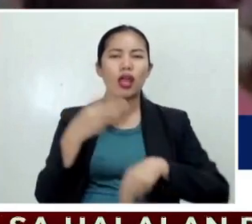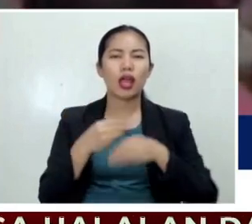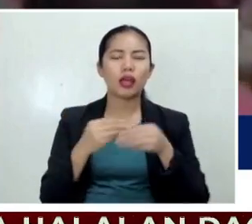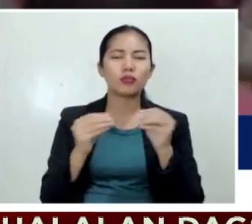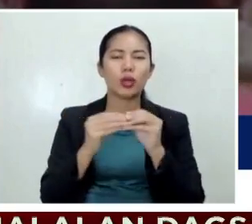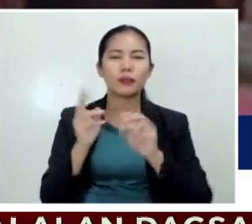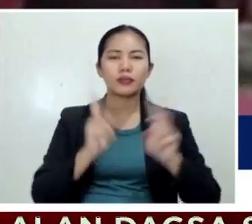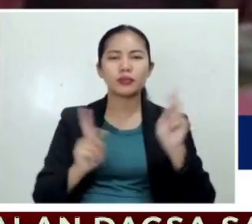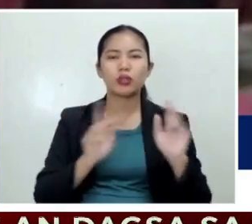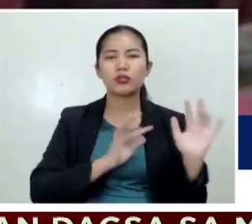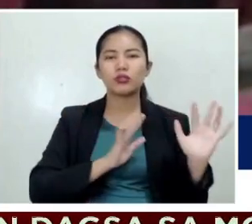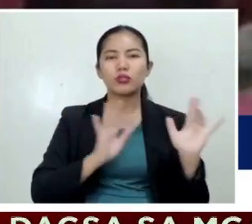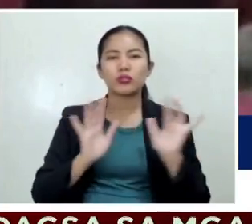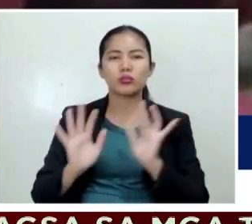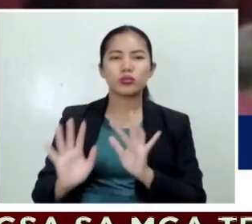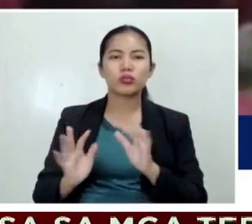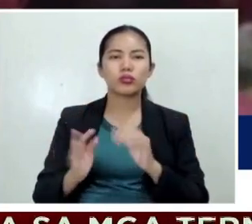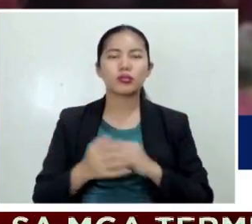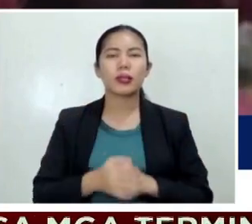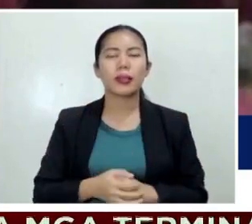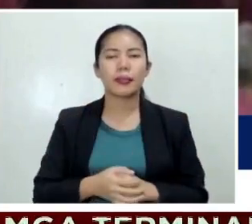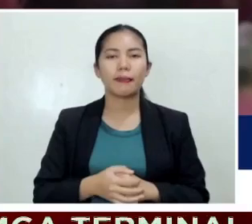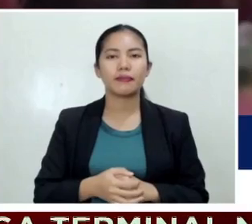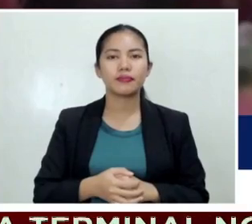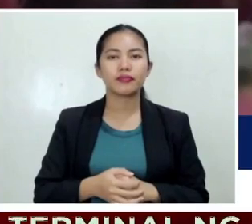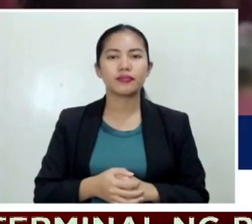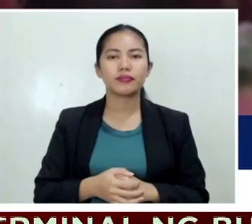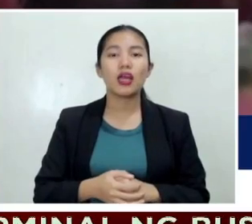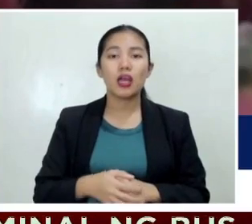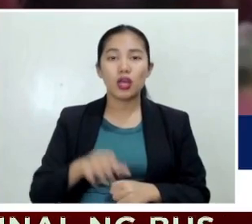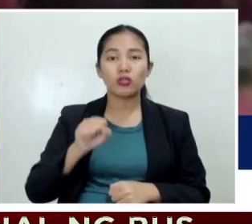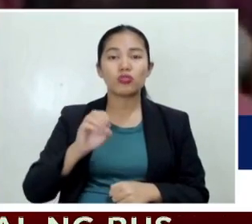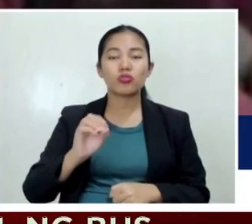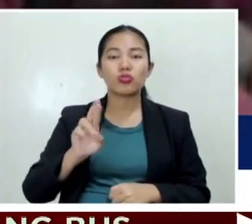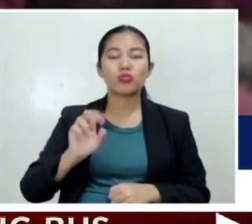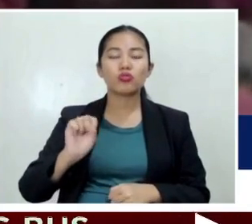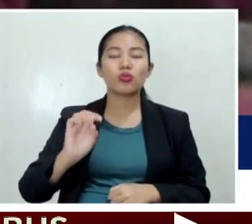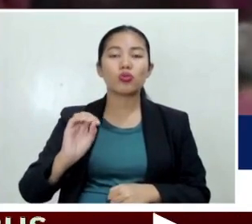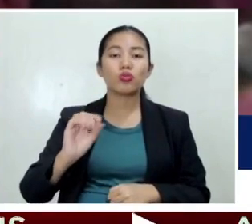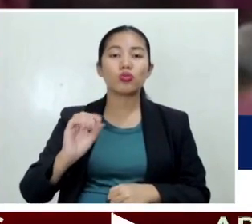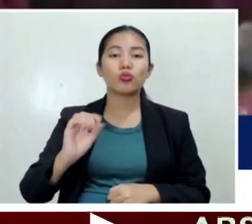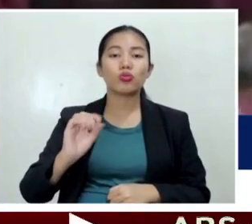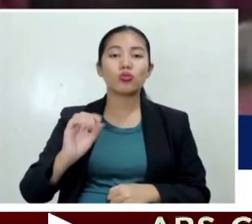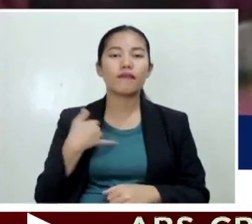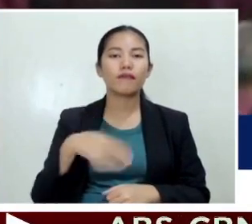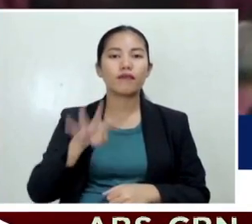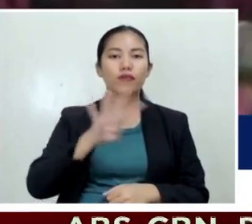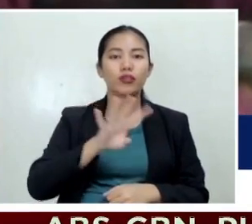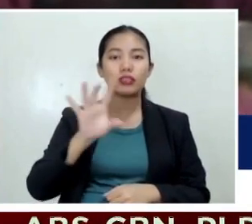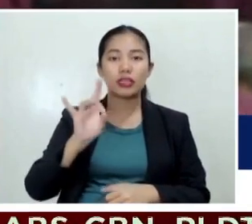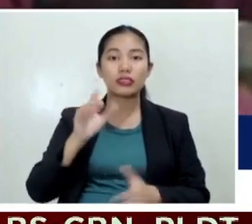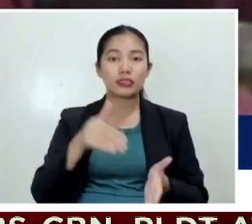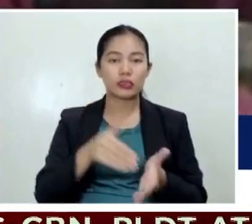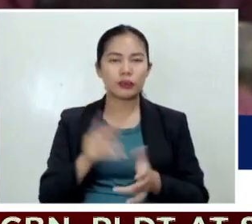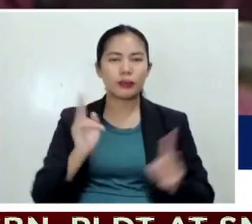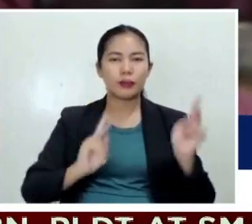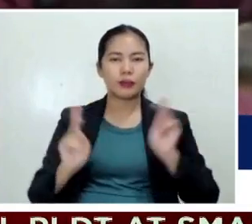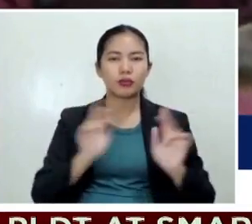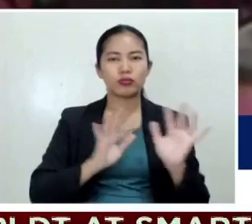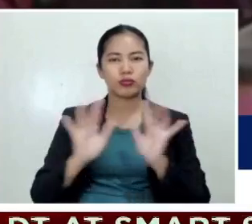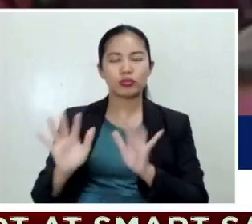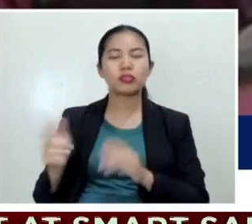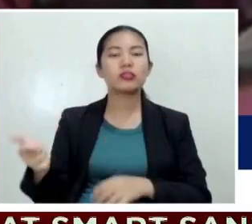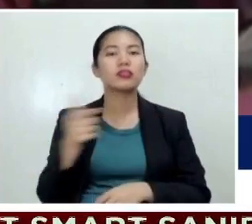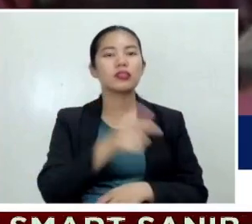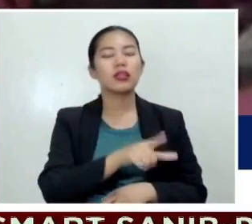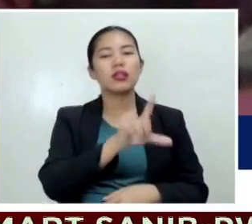rito. Ayon pa rin sa grupo, doon sa Sorsogon City, 40,000 yung naging crowd estimate as of 8 a.m. At doon naman sa Legazpi City